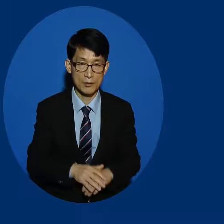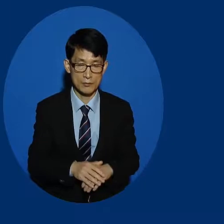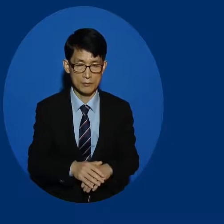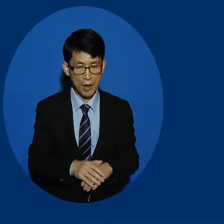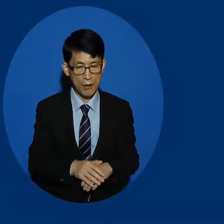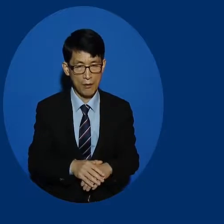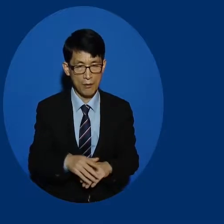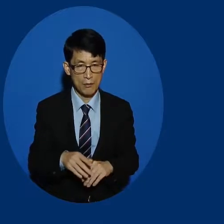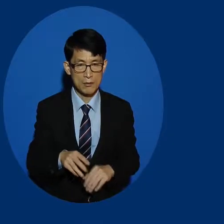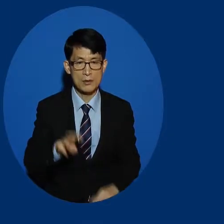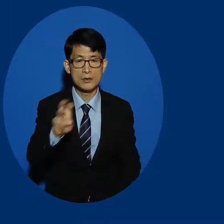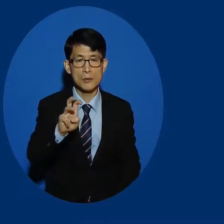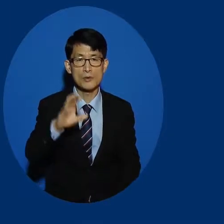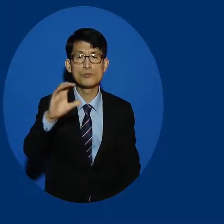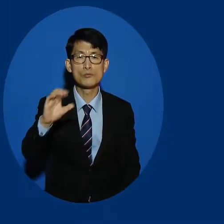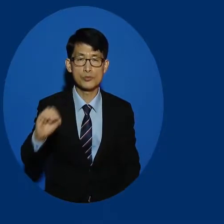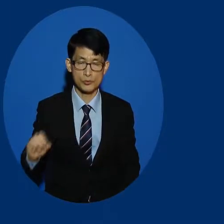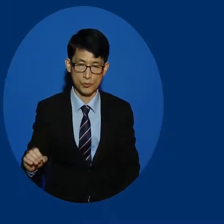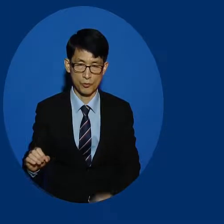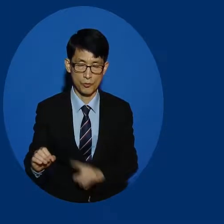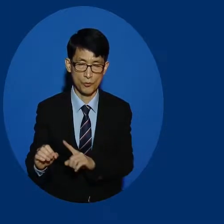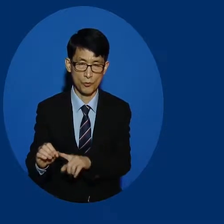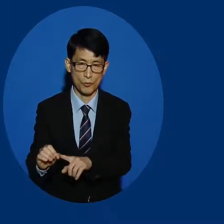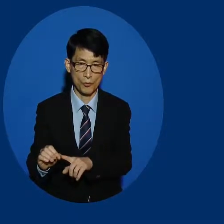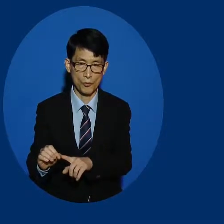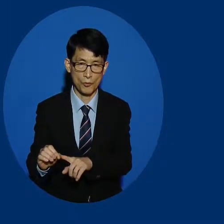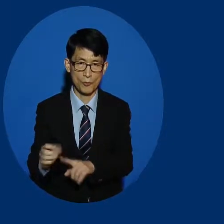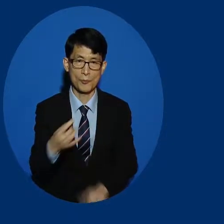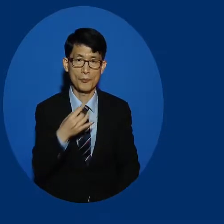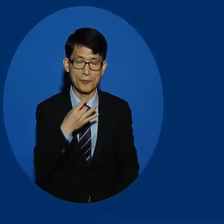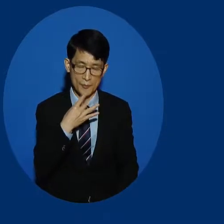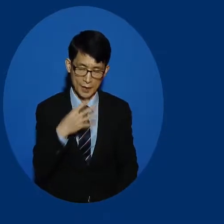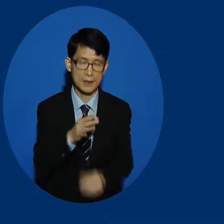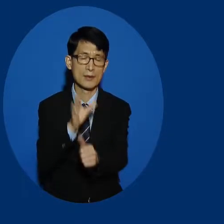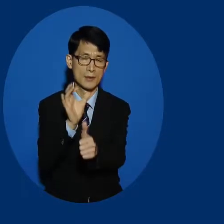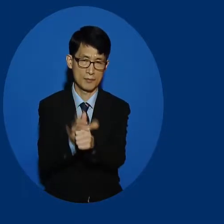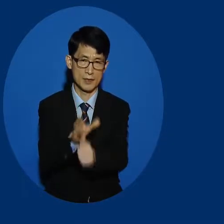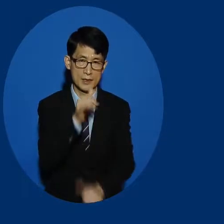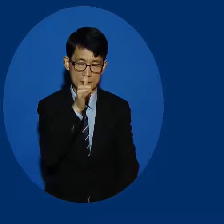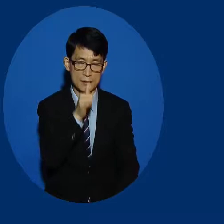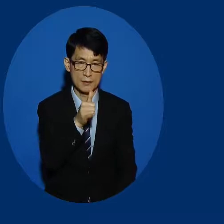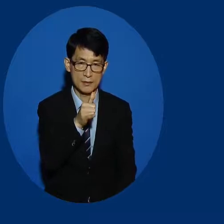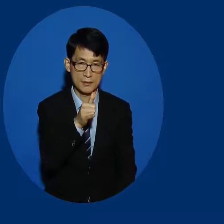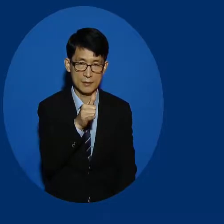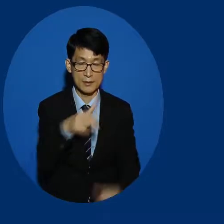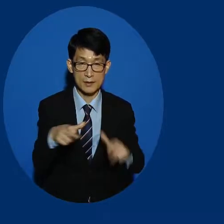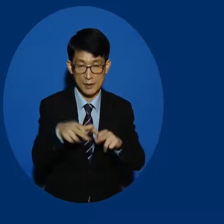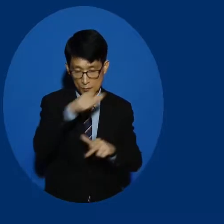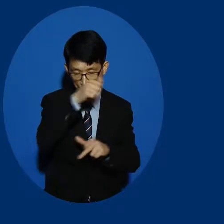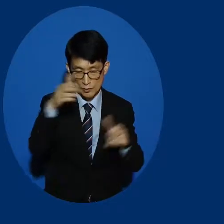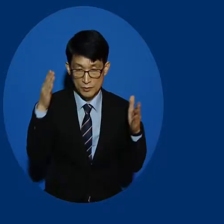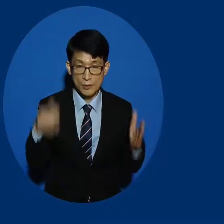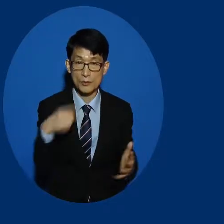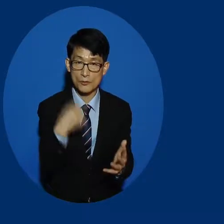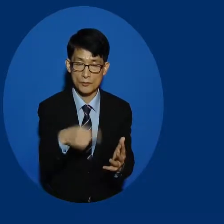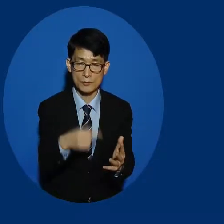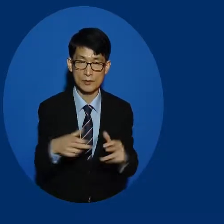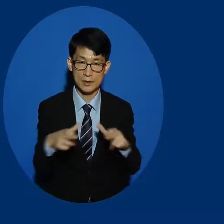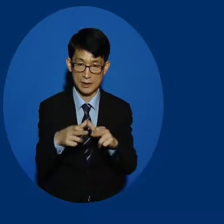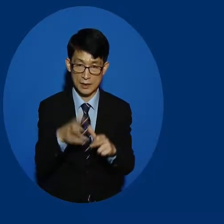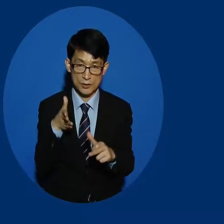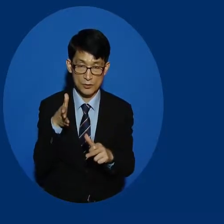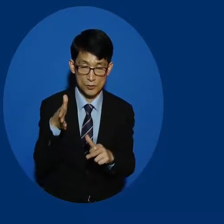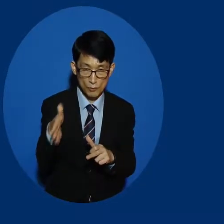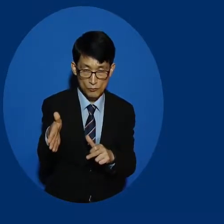되는 기관들이 평생교육사가 배치되어 있었습니다. 장애인 평생교육 기관은 장애인 교육에 대한